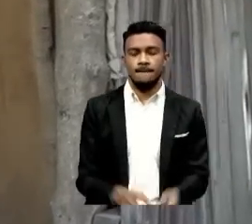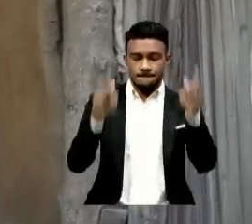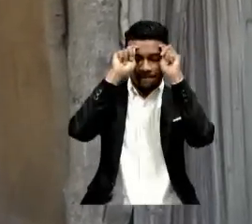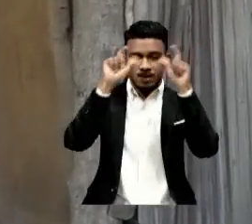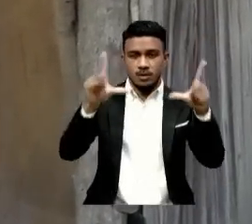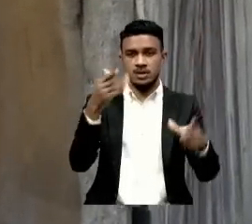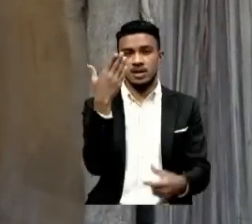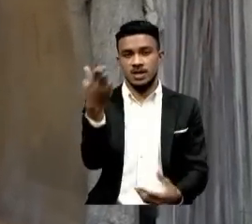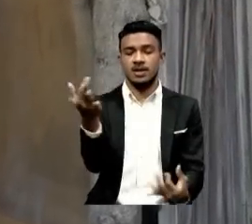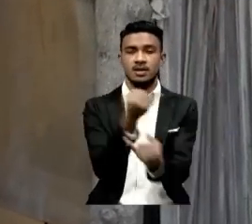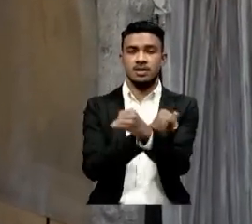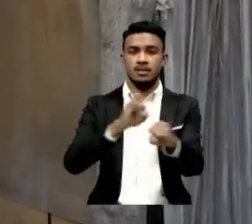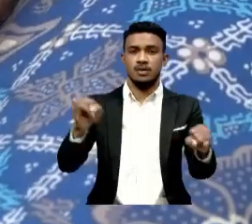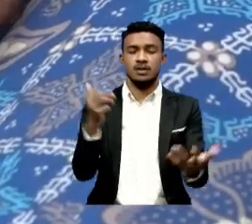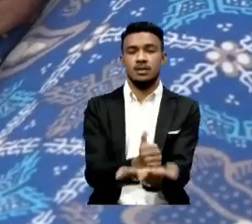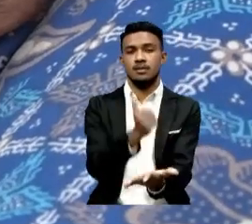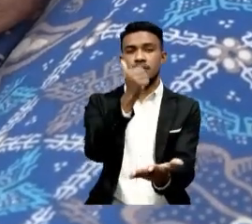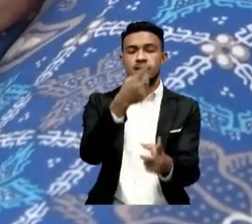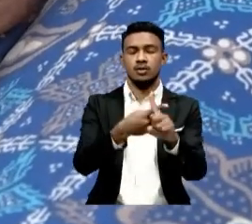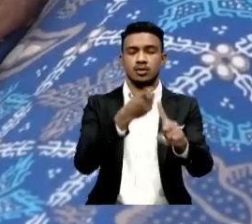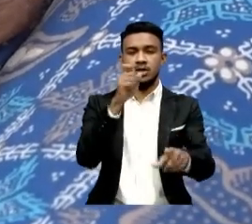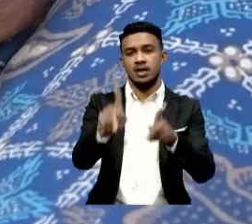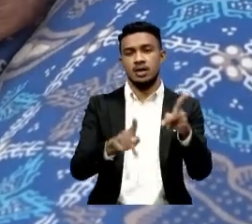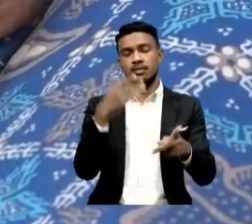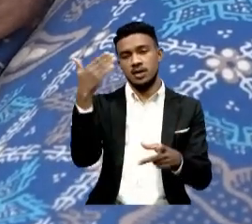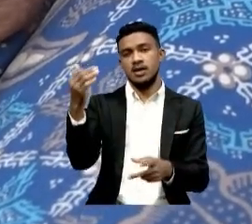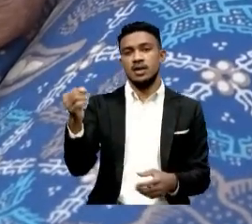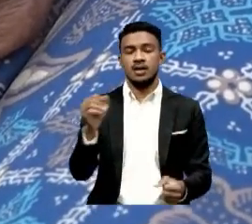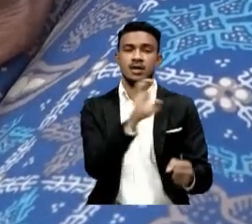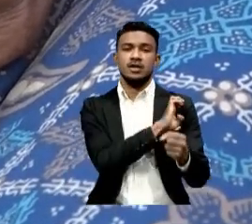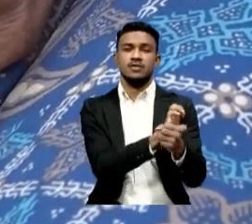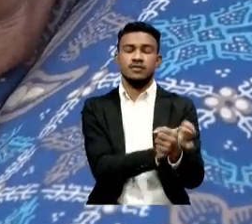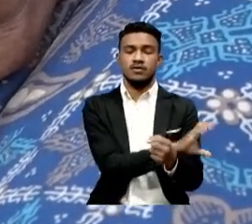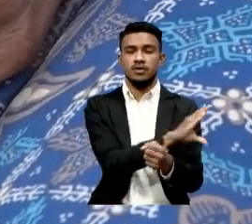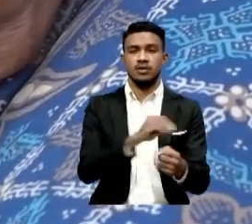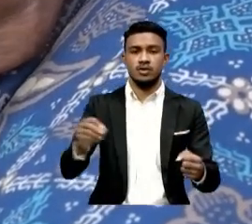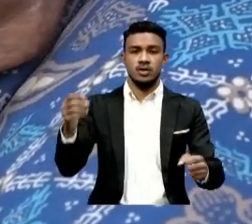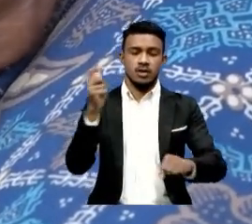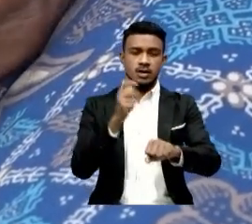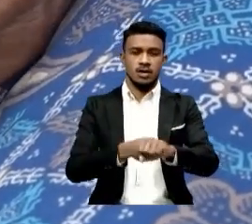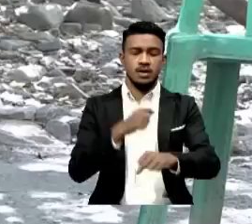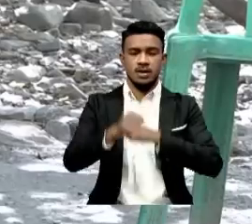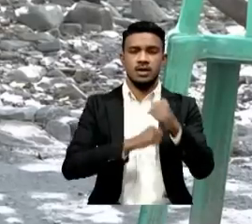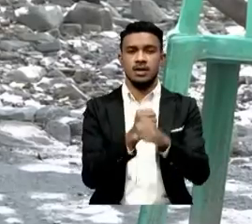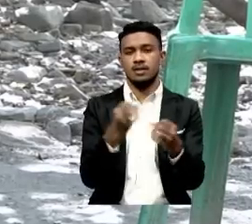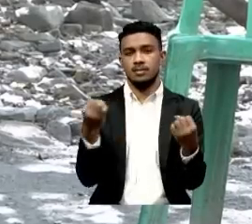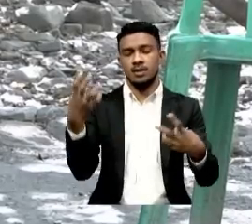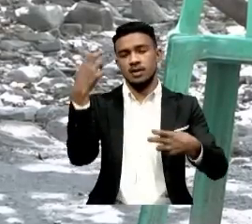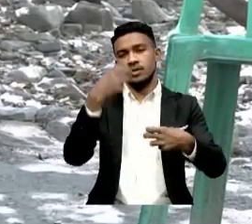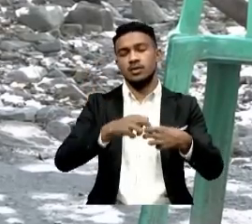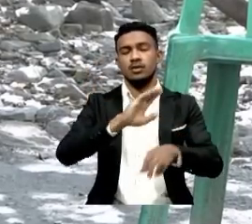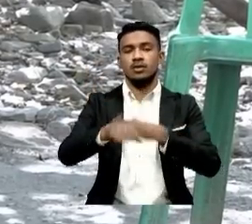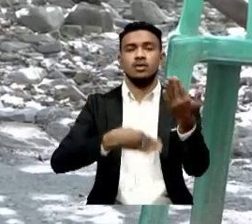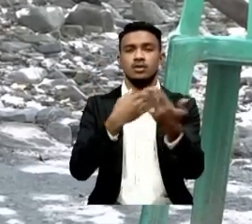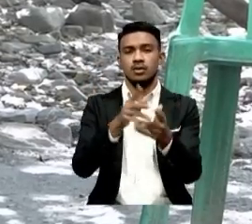Timor-Leste ne ukuan manan husi povo ne esforço durante tinang barak ne larang susar noterus hotu